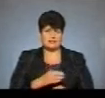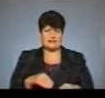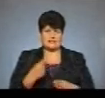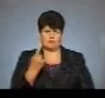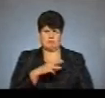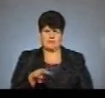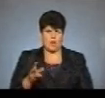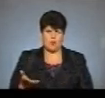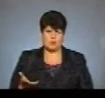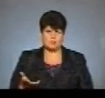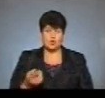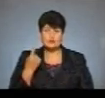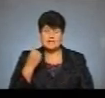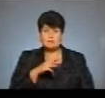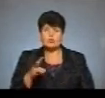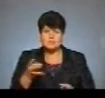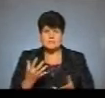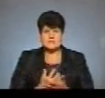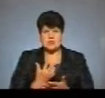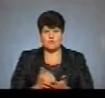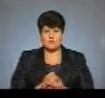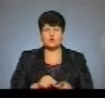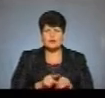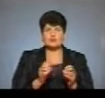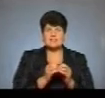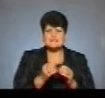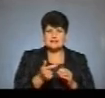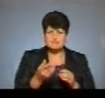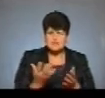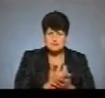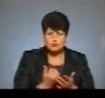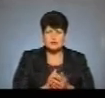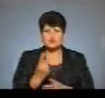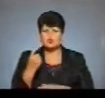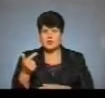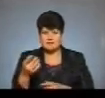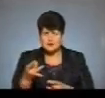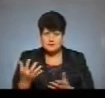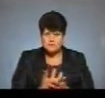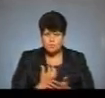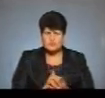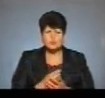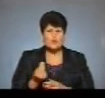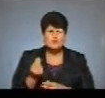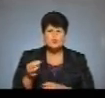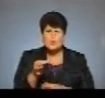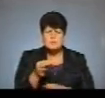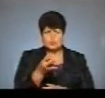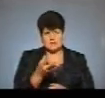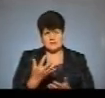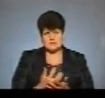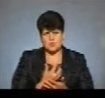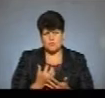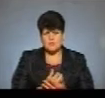мільйон. Мільйон заробляється. Так само, як 10 гривень заробляється, як 100 гривень заробляється. Кожну копійку потрібно заробити.